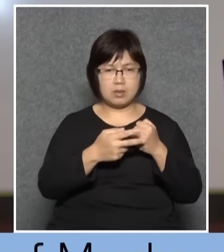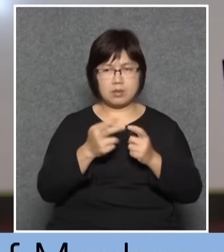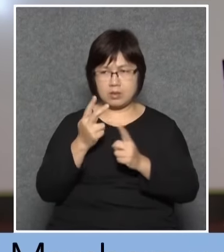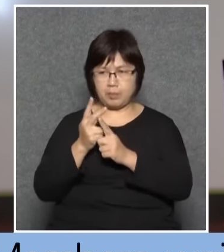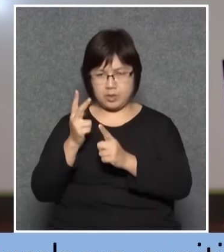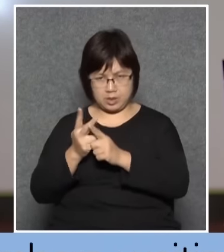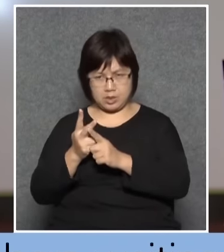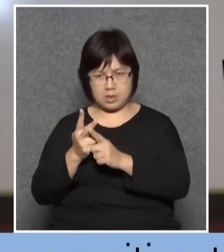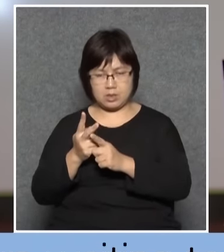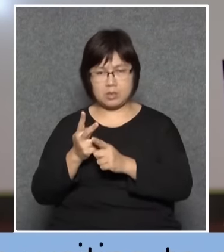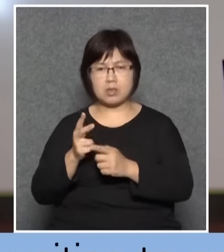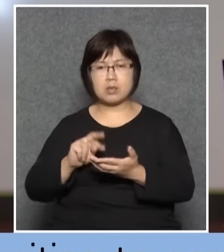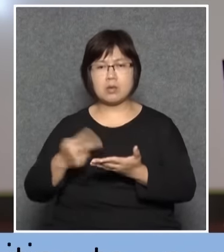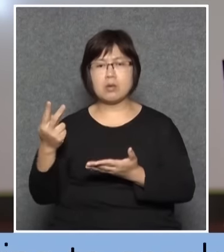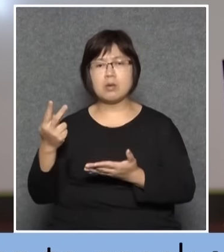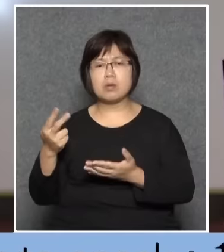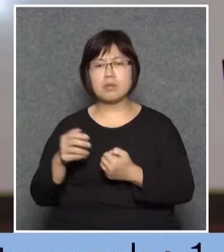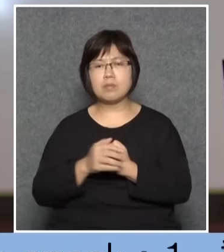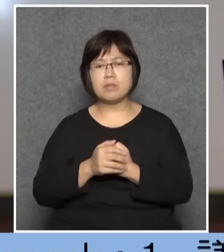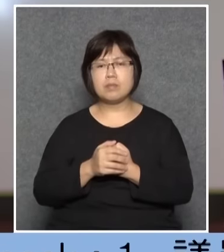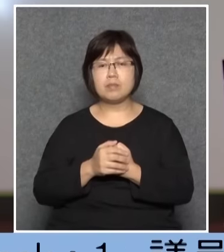第十二条嗰个修正案，嗰个修订係第